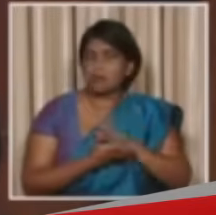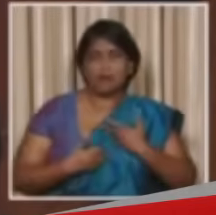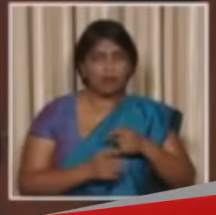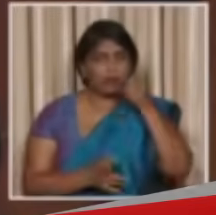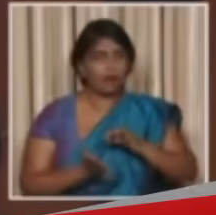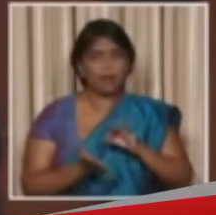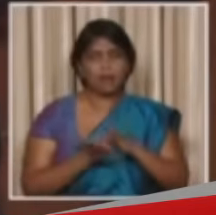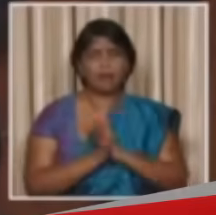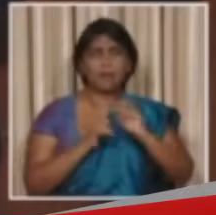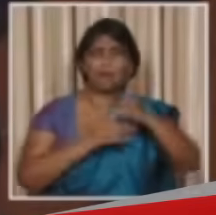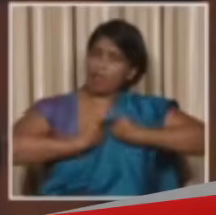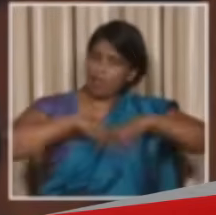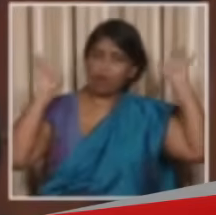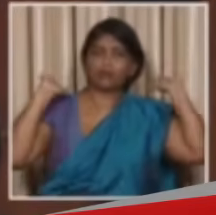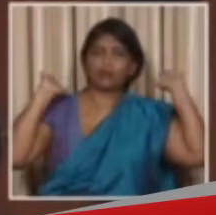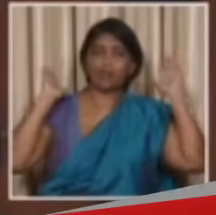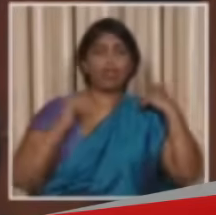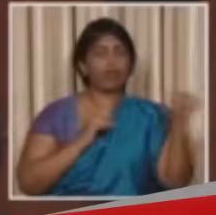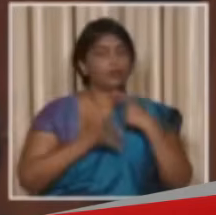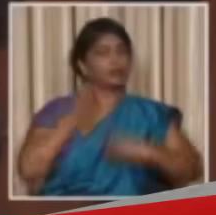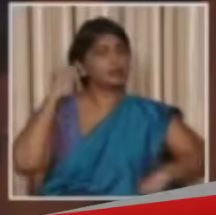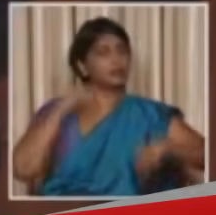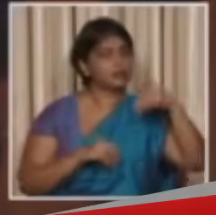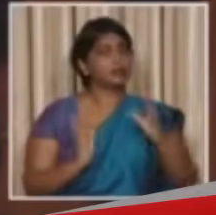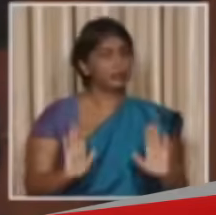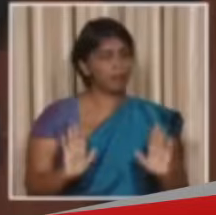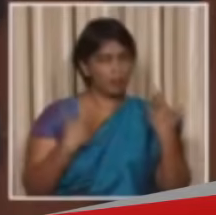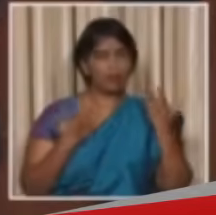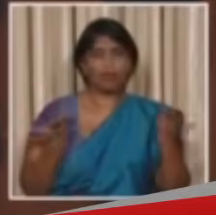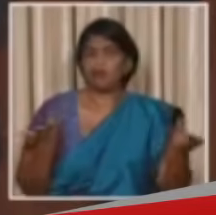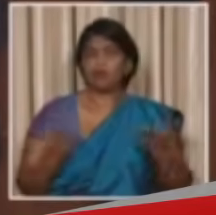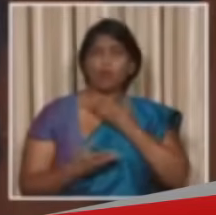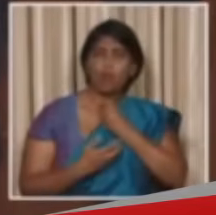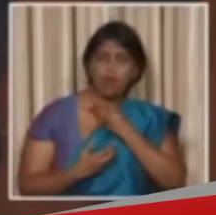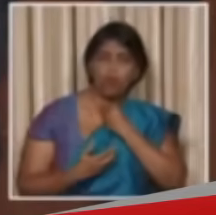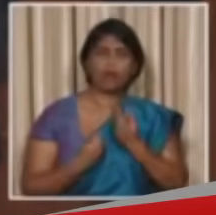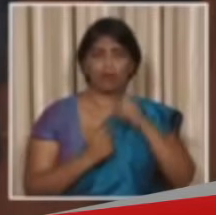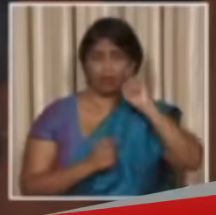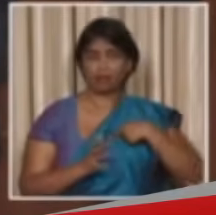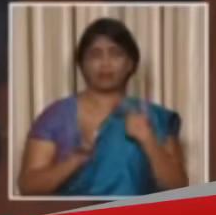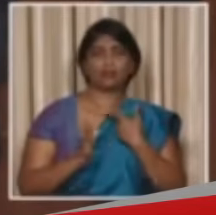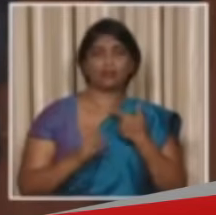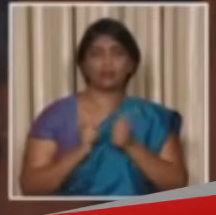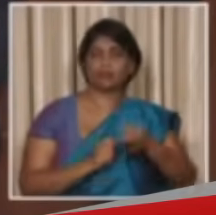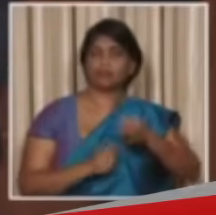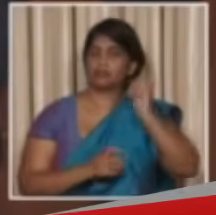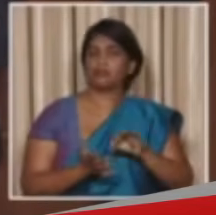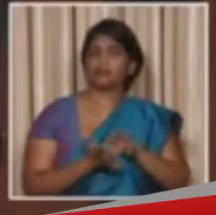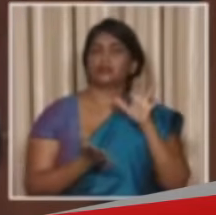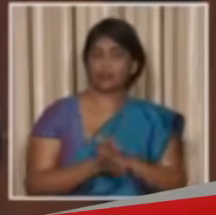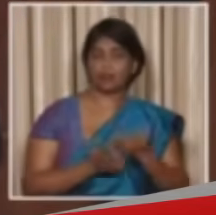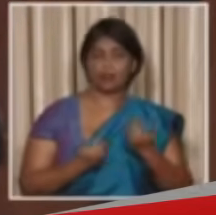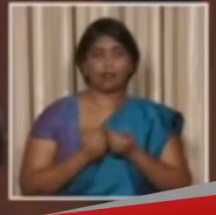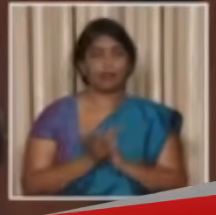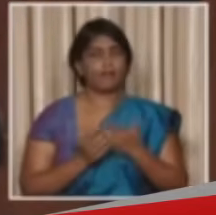බැරි නම් ඔබතුමා පාර්ලිමේන්තුව විසුරවන්න අලුත් ඡන්දයක් තියන්න. ඒයි බොරුවට තමන්ට ඕන පනත් සම්මත කරගන්නවා.